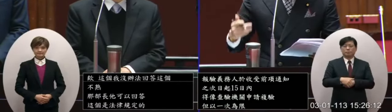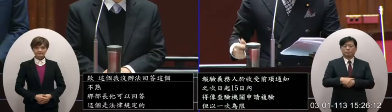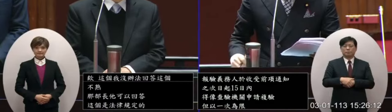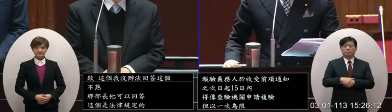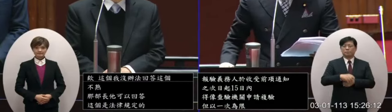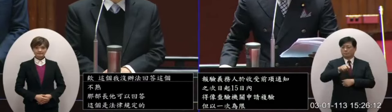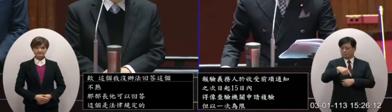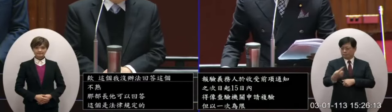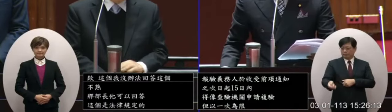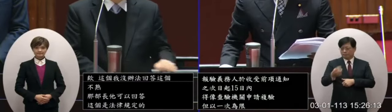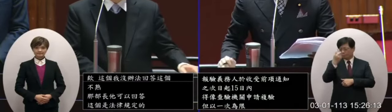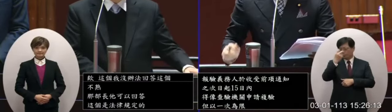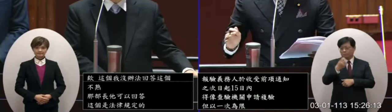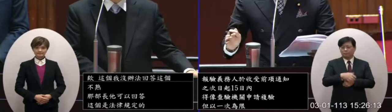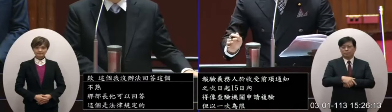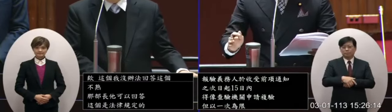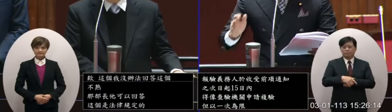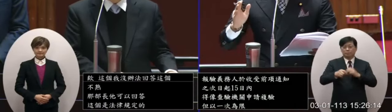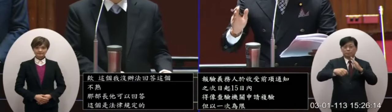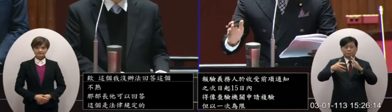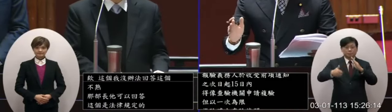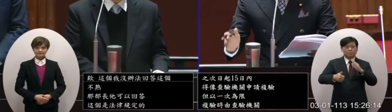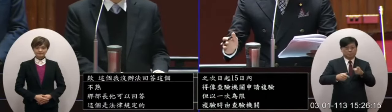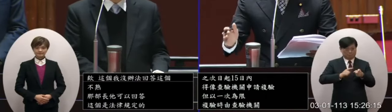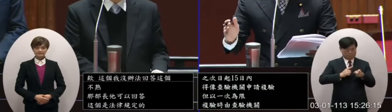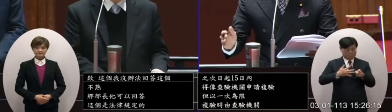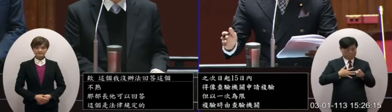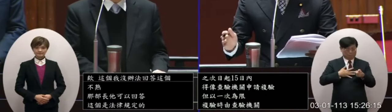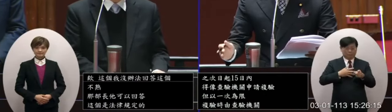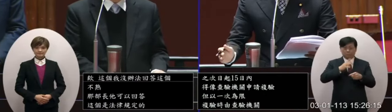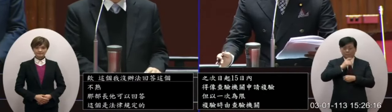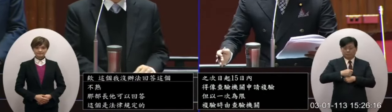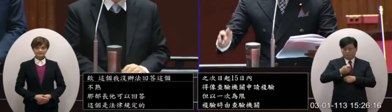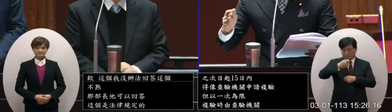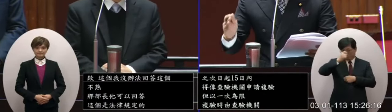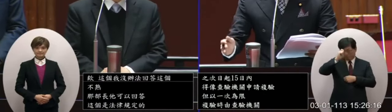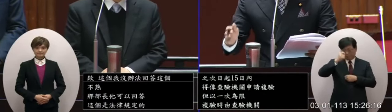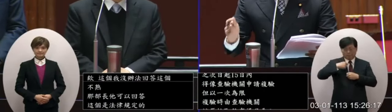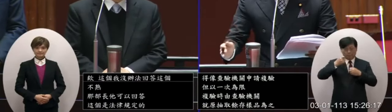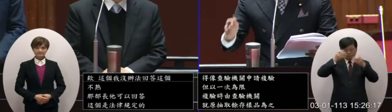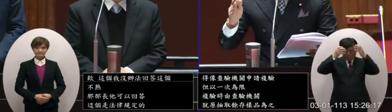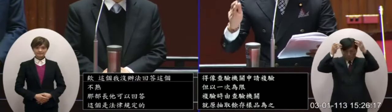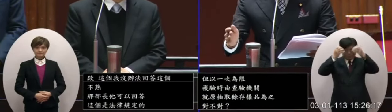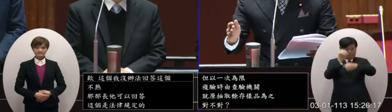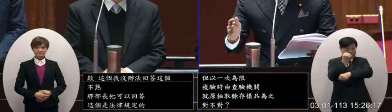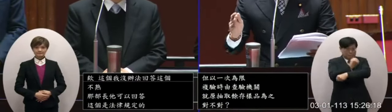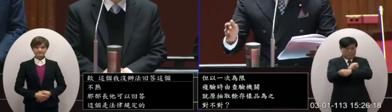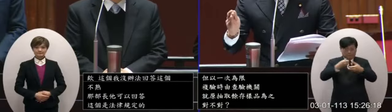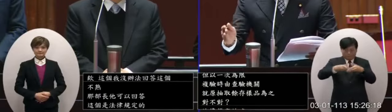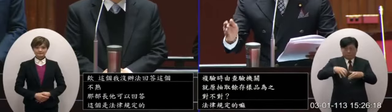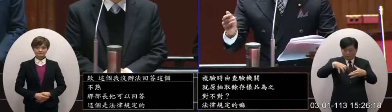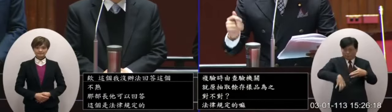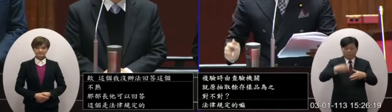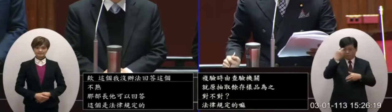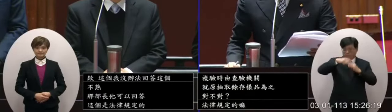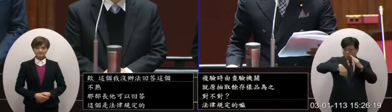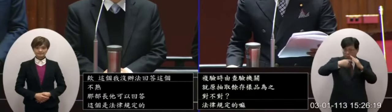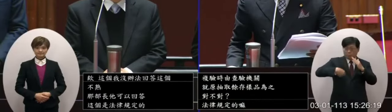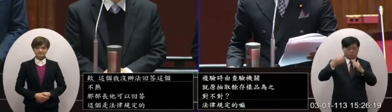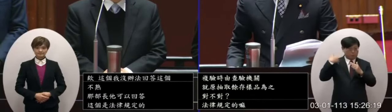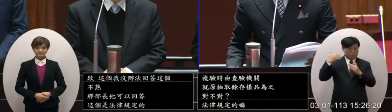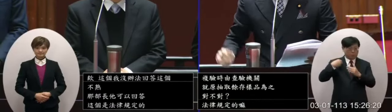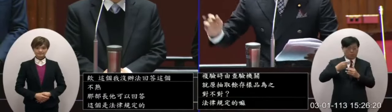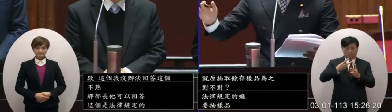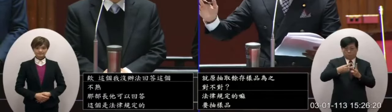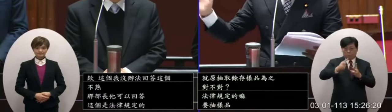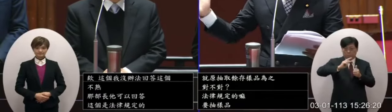我们继续往下看我想院长您知道带奥星蛋有被监察院纠正吗？